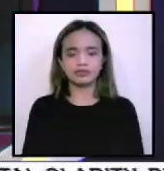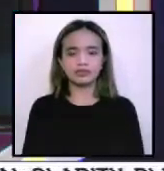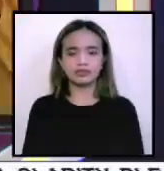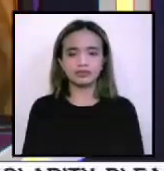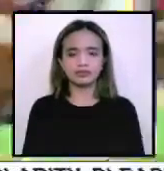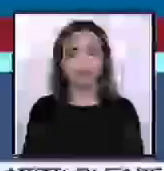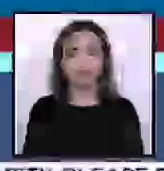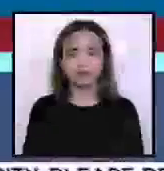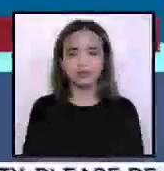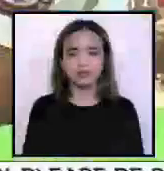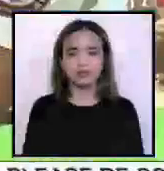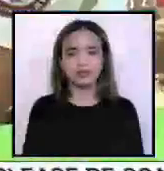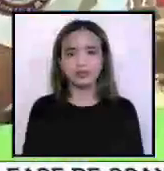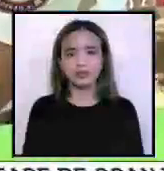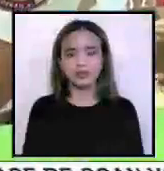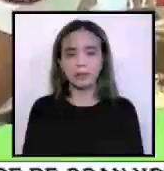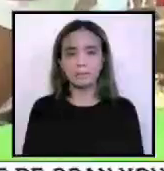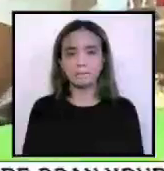Hana!